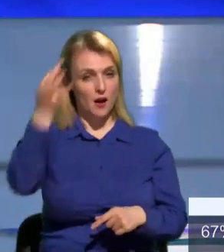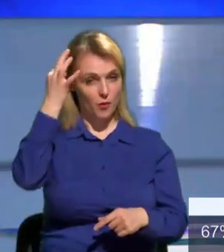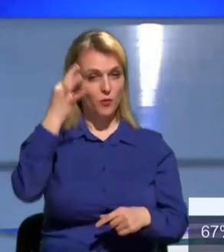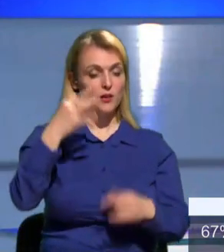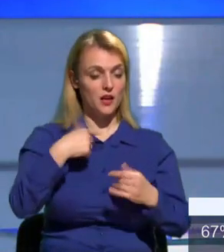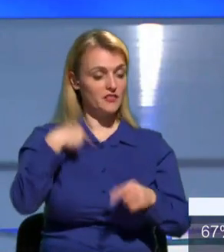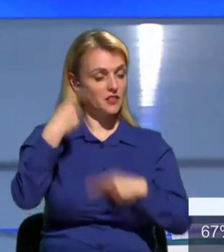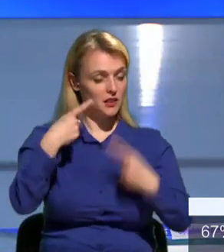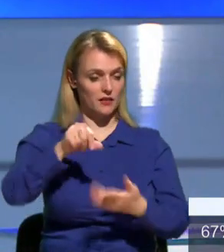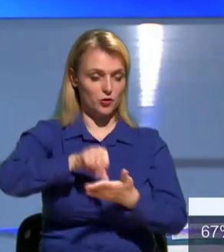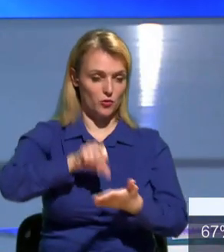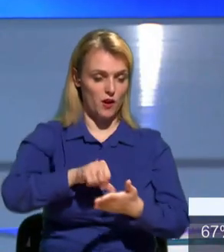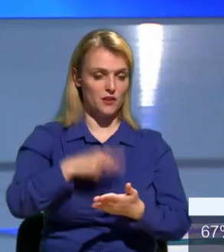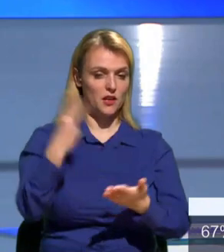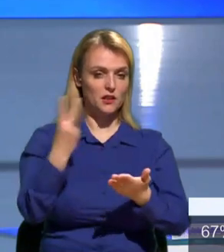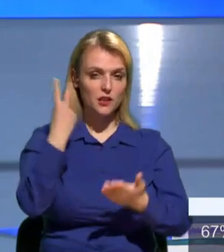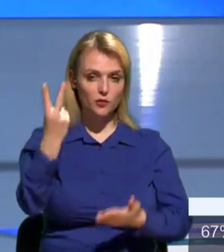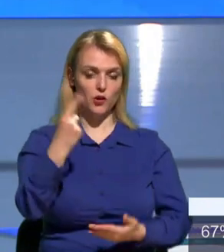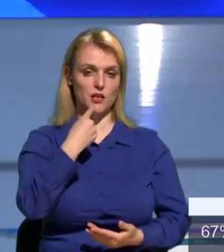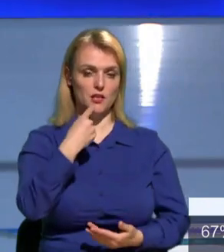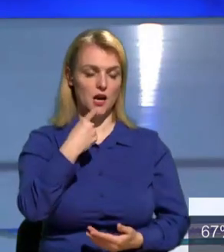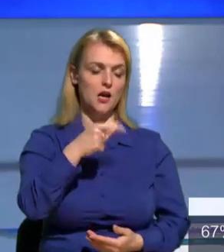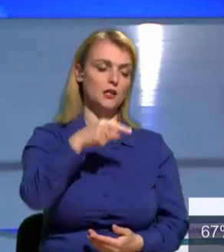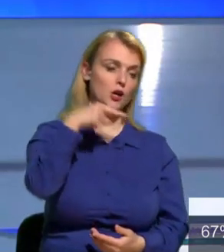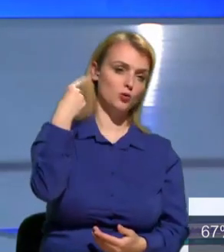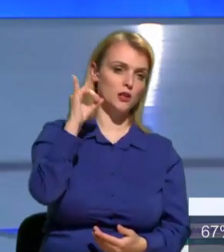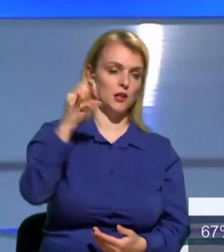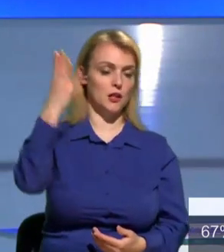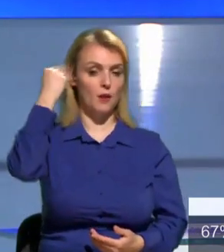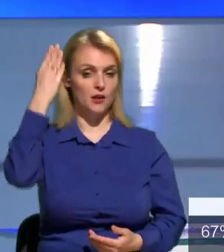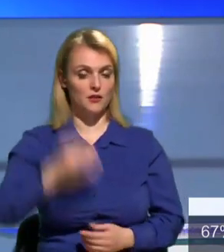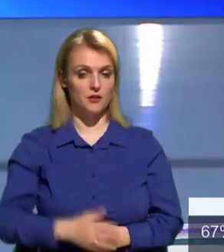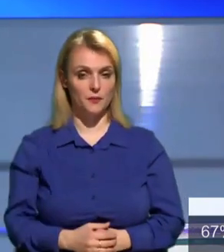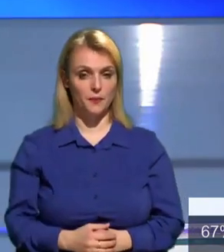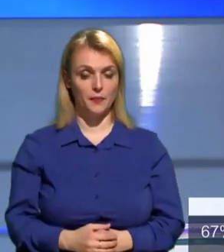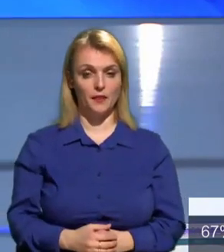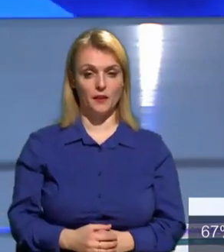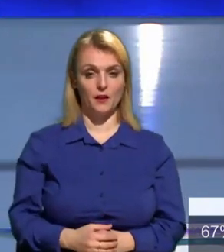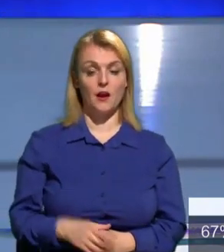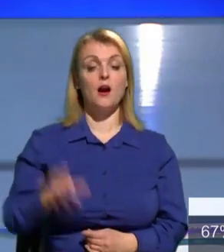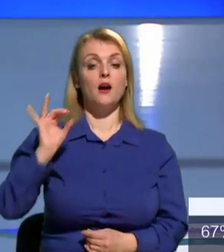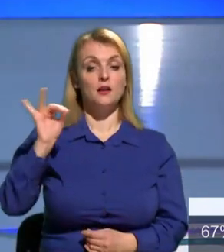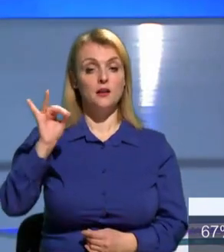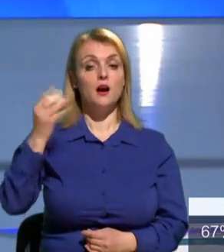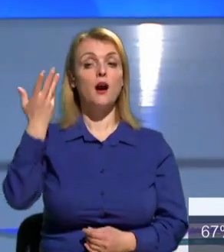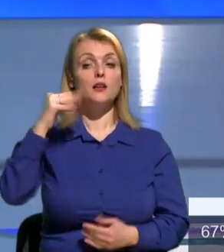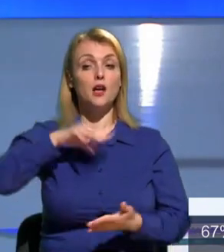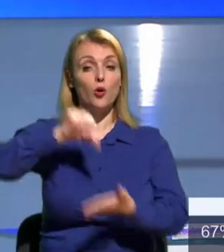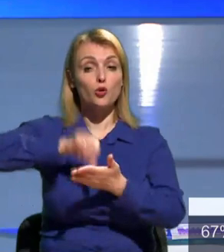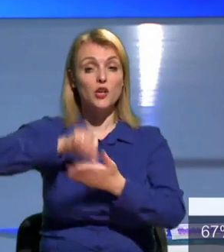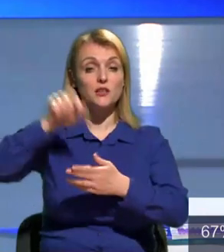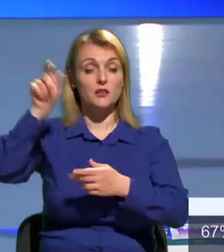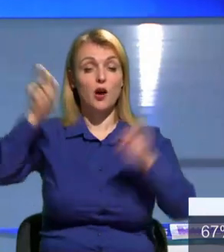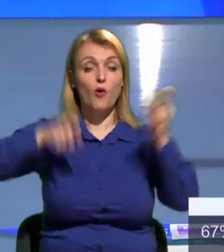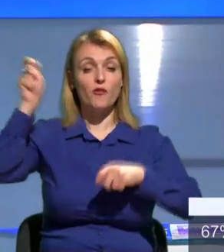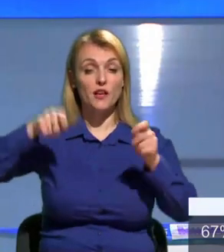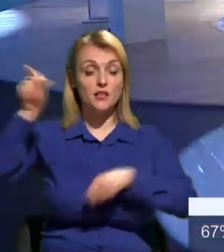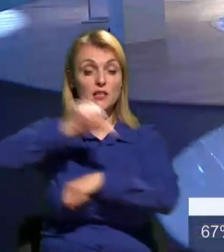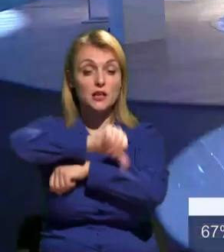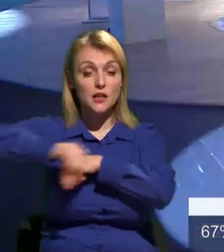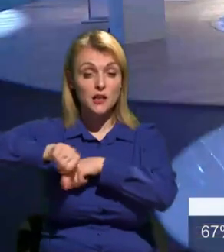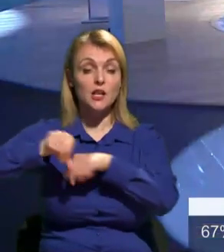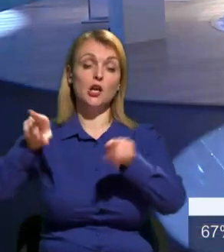молдавском, и на русском. Я на парламентской ассамблее Совета Европы в январе этого года выступал на молдавском и на русском. Ну что говорить, каждый год